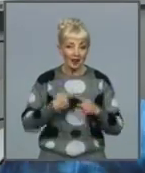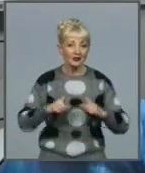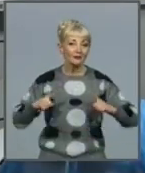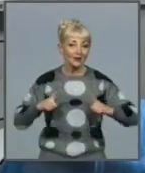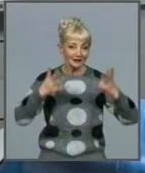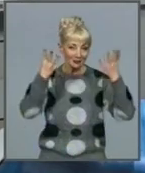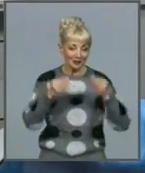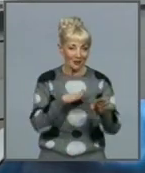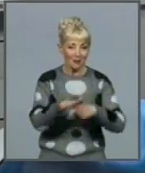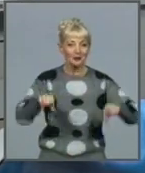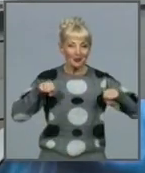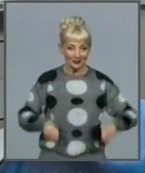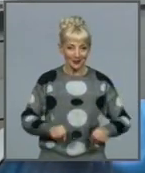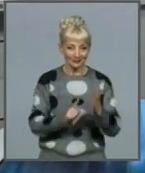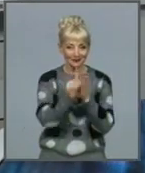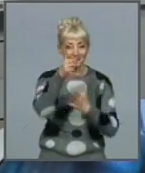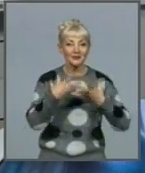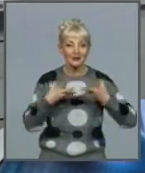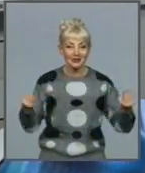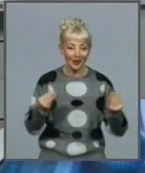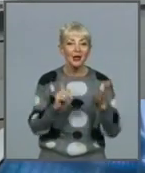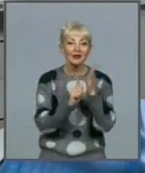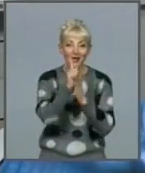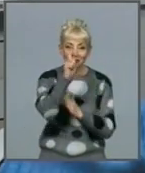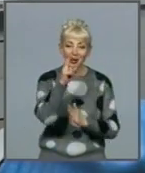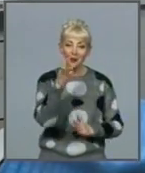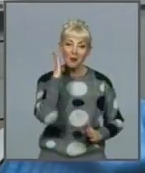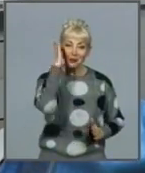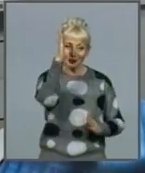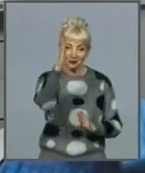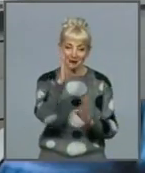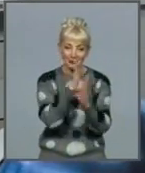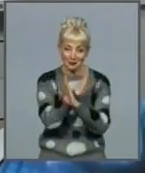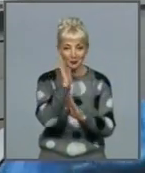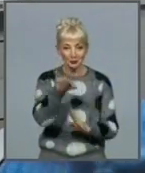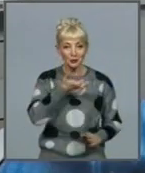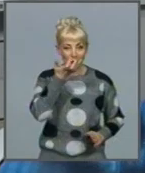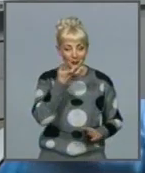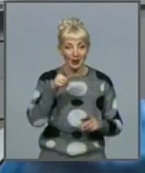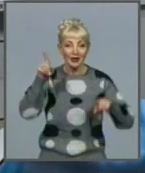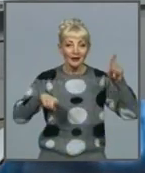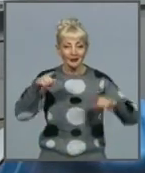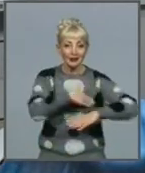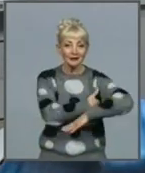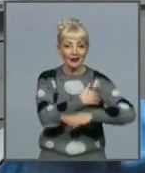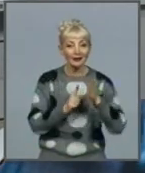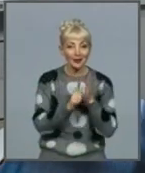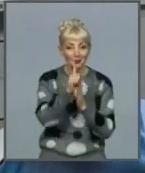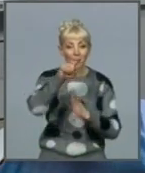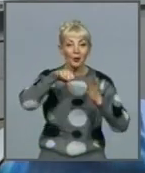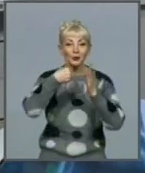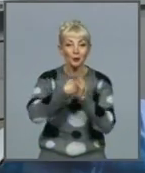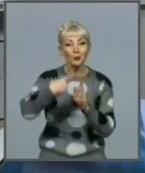права вступає весна. Її початок, за прогнозами синоптиків, буде доволі теплим. Іноді стовпчик термометру підніматиметься до позначки плюс